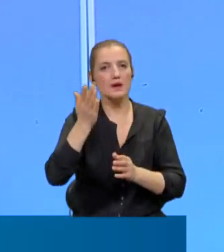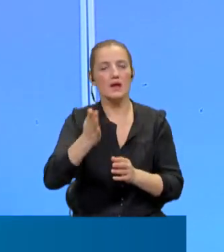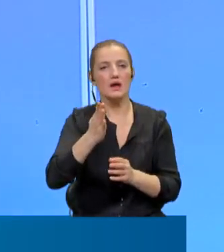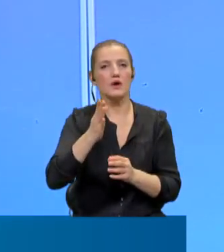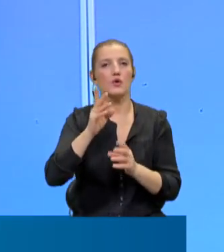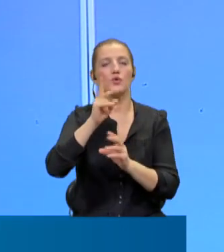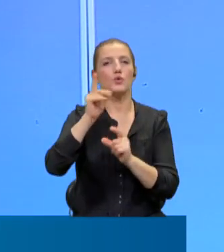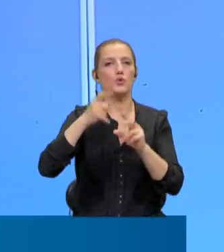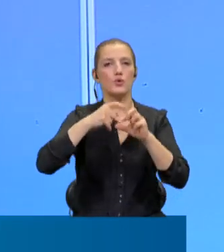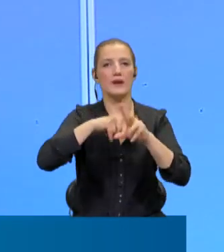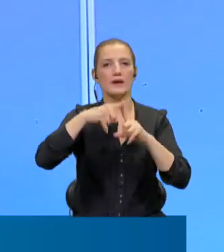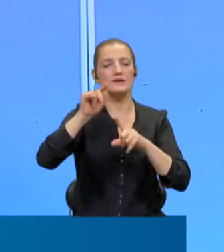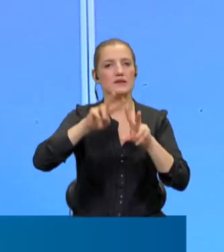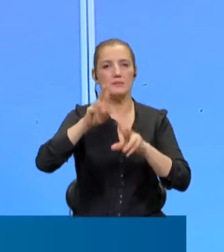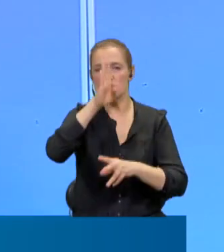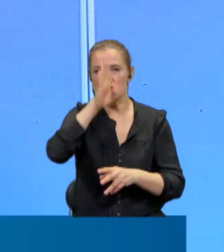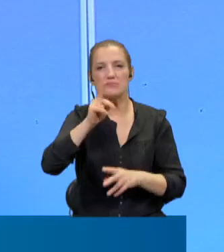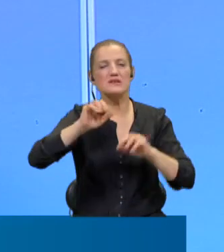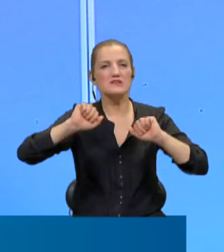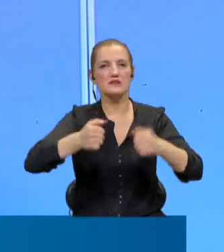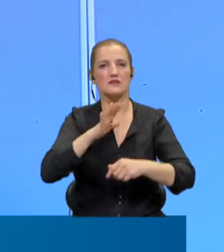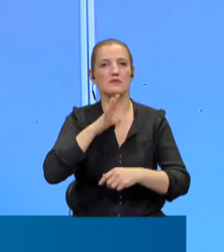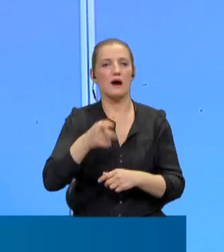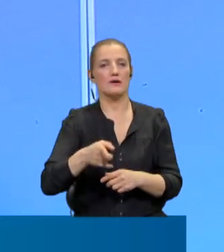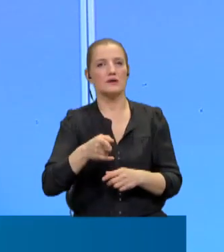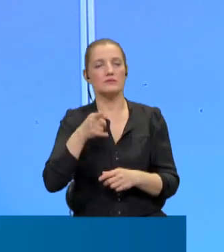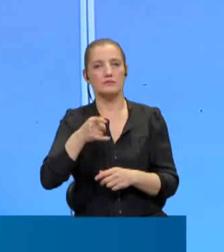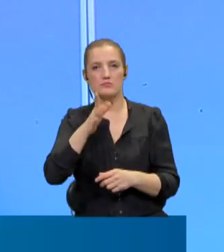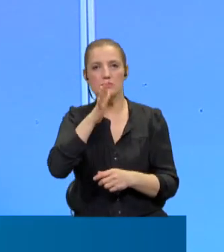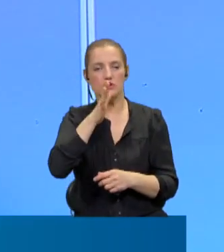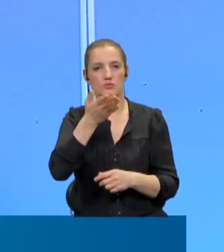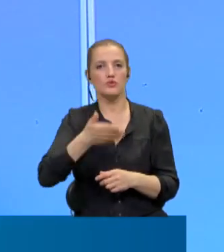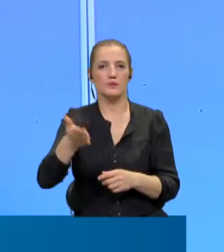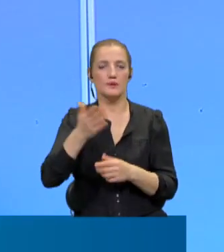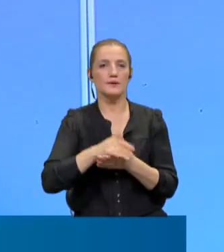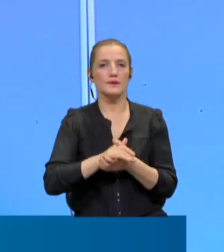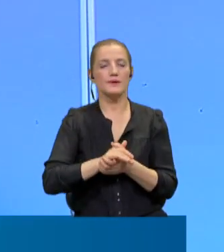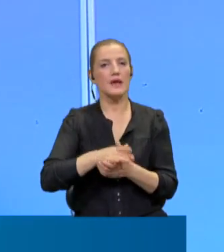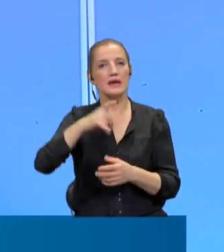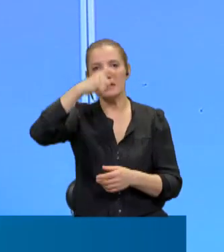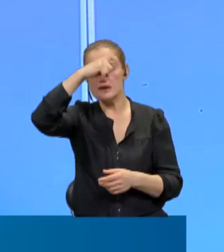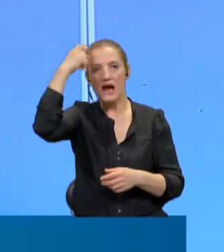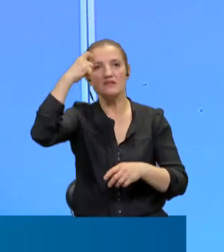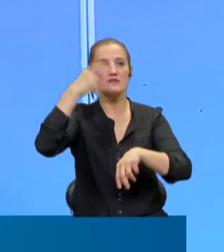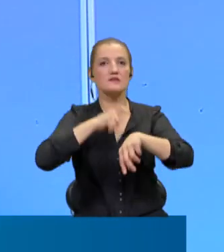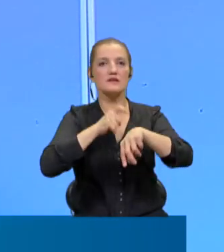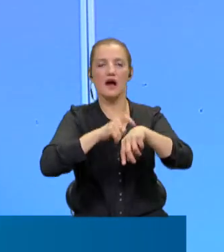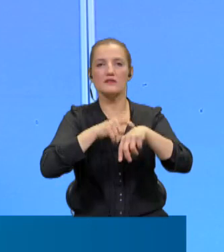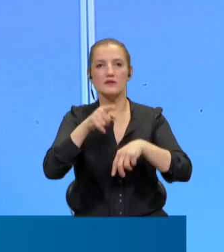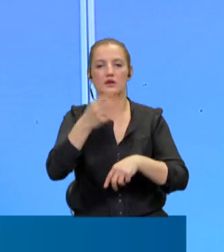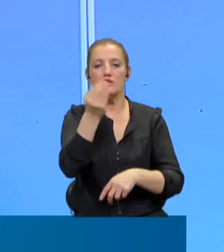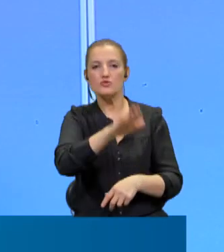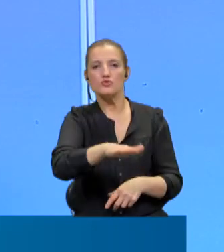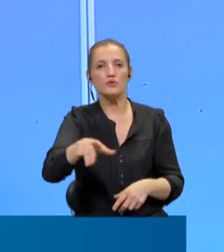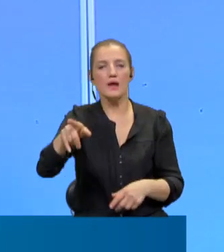üretim yapmıyor Ciddi bir sıkıntı var bu şeyi bile biliyor musun Yaz saat uygulamaları u